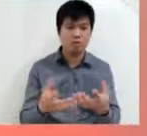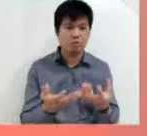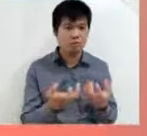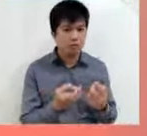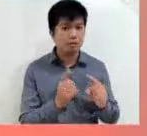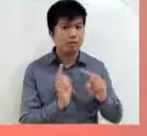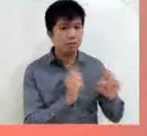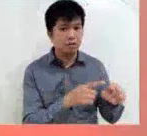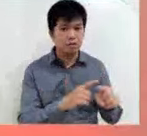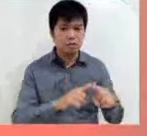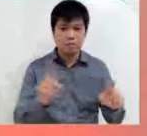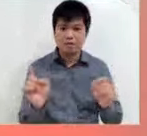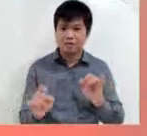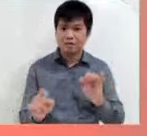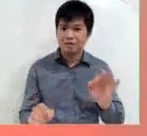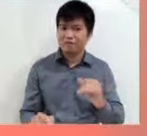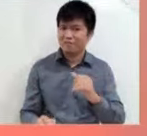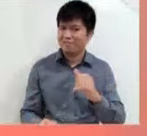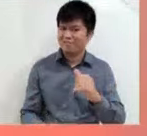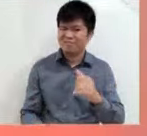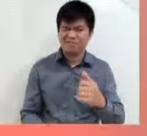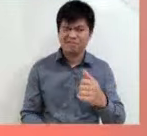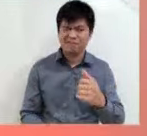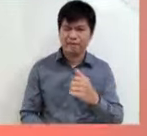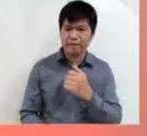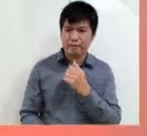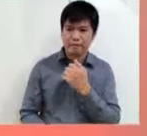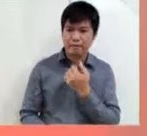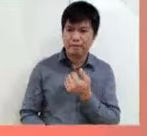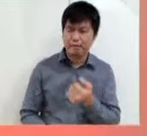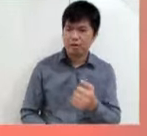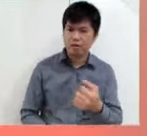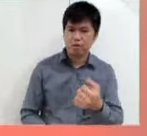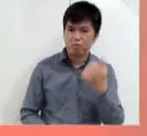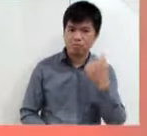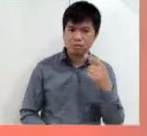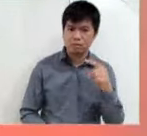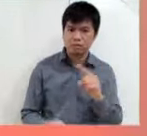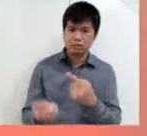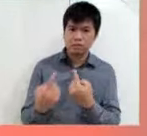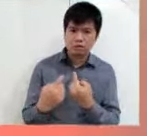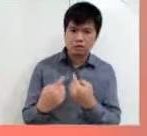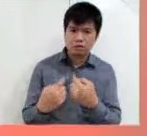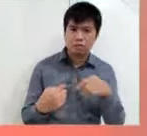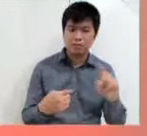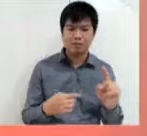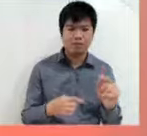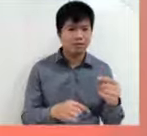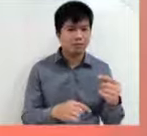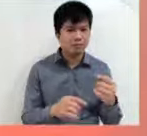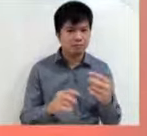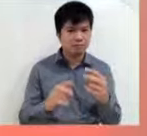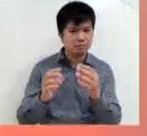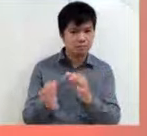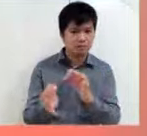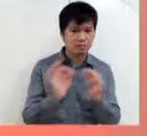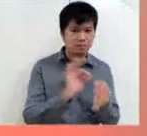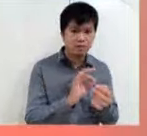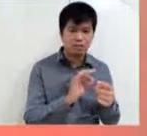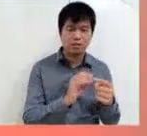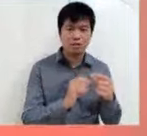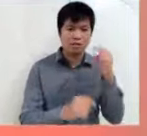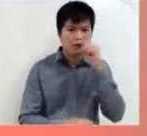yung sagot, parang ang interpretation nila, pagsisinungaling. So, we opted to file a case to